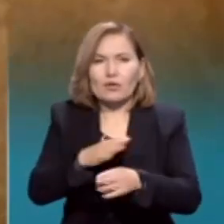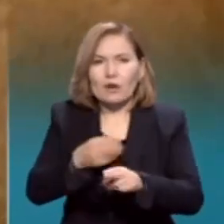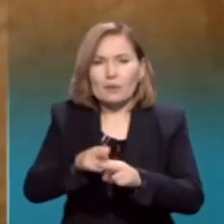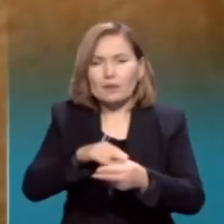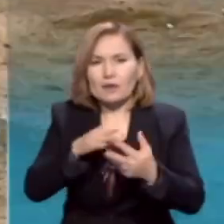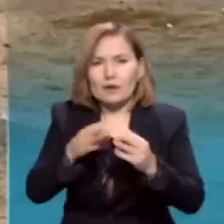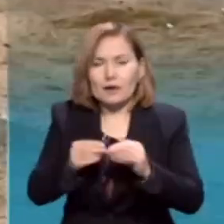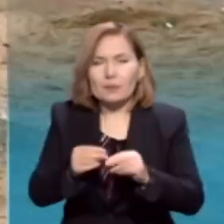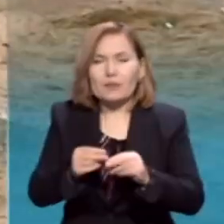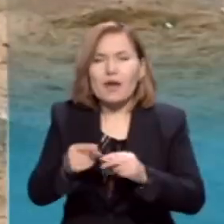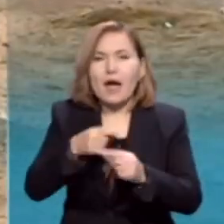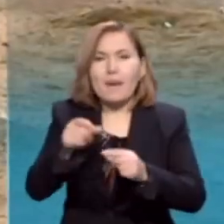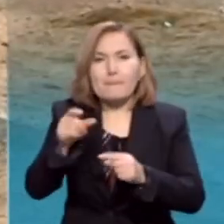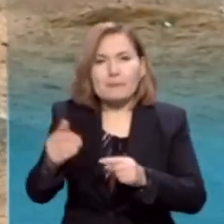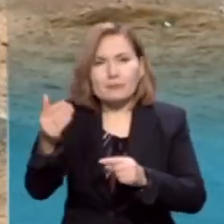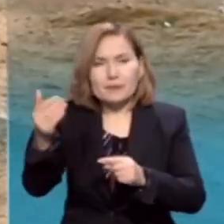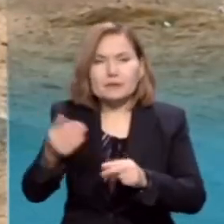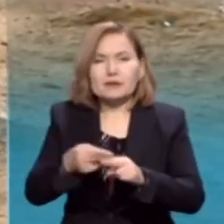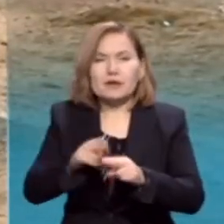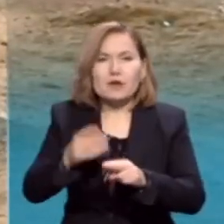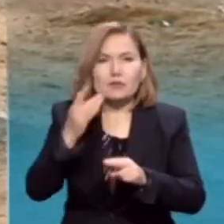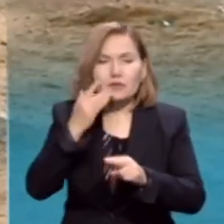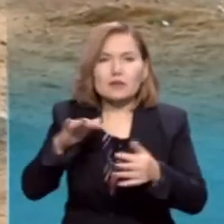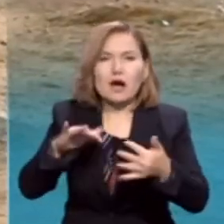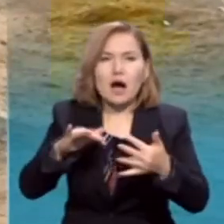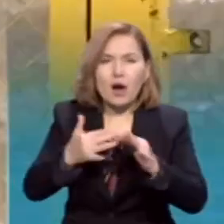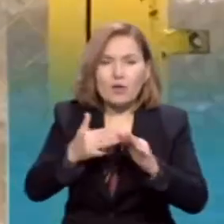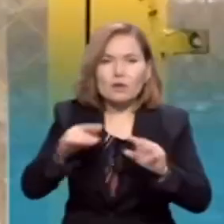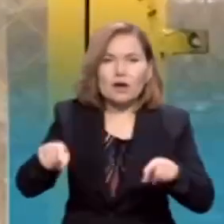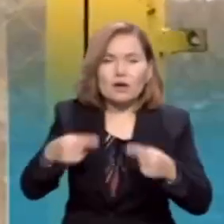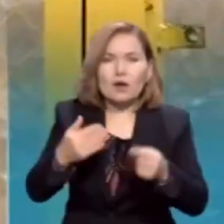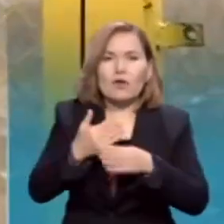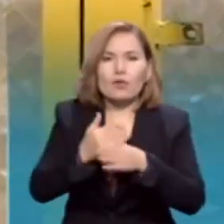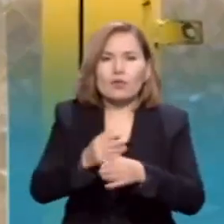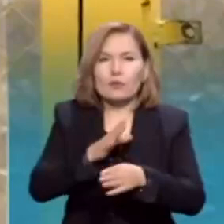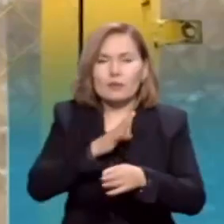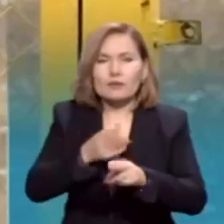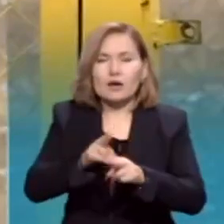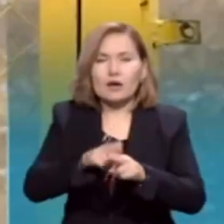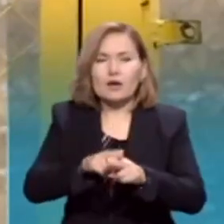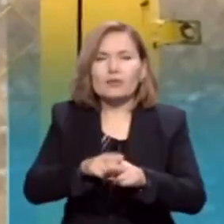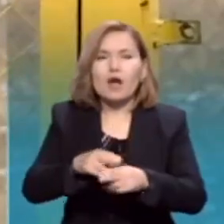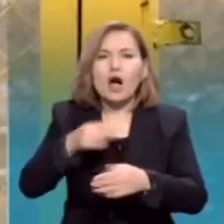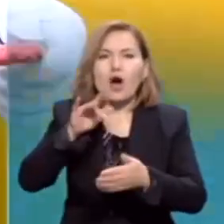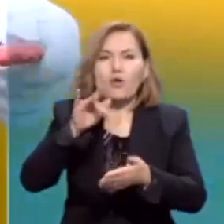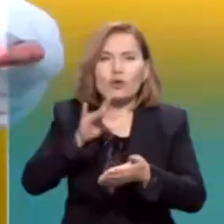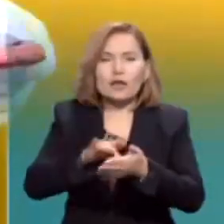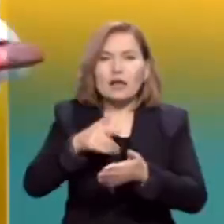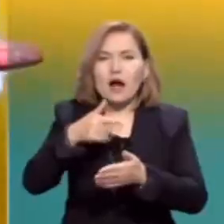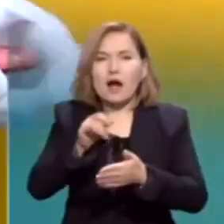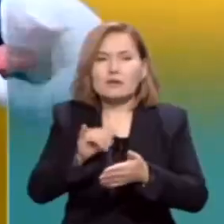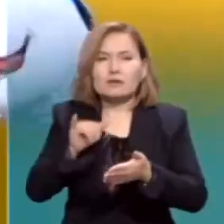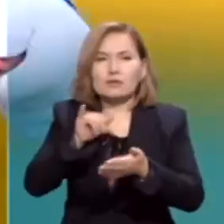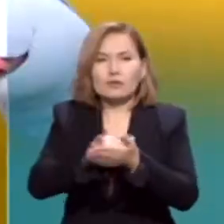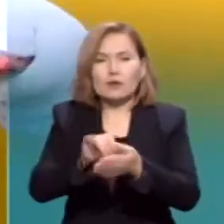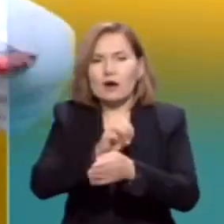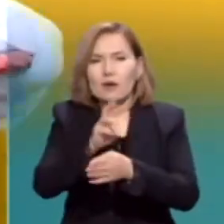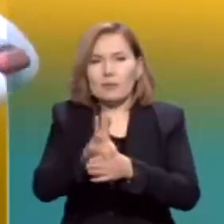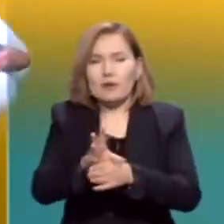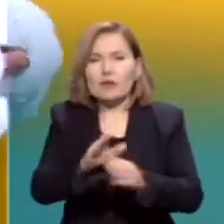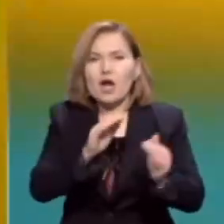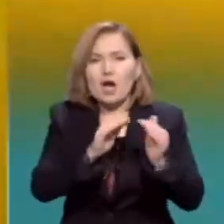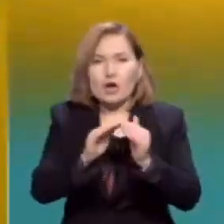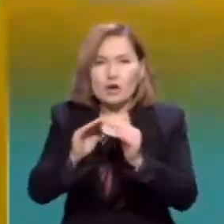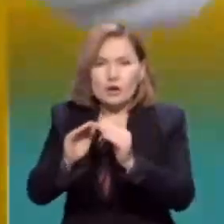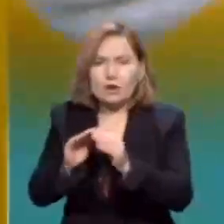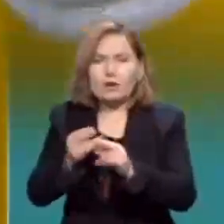көшіп келгелі осы елдің жағдайын түзетуді қолға алған. Бұл жолы 4 шақырымдағы орталық желіден газ тартып берді. Көгілдір отынды үйлерге дейін